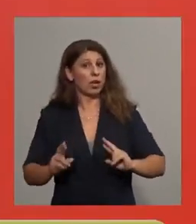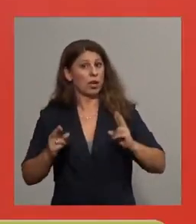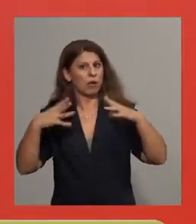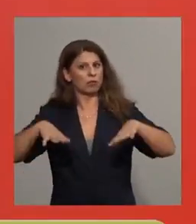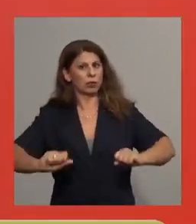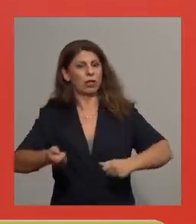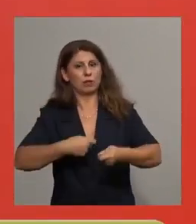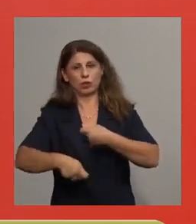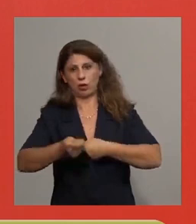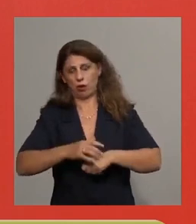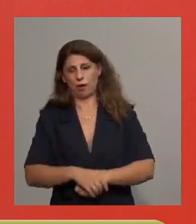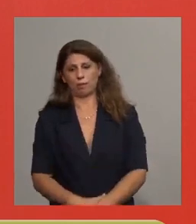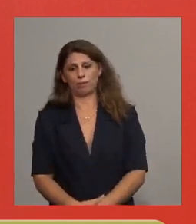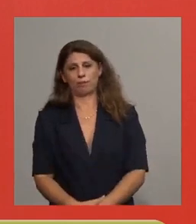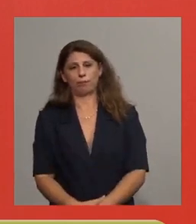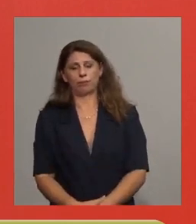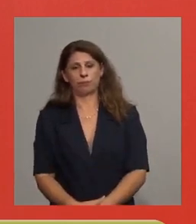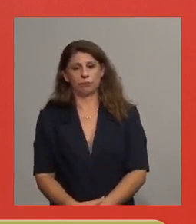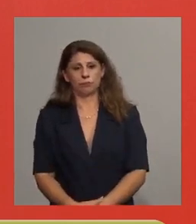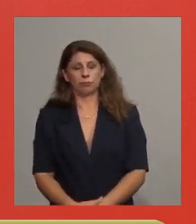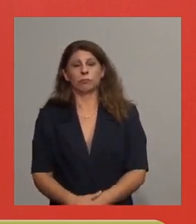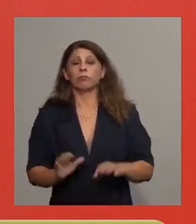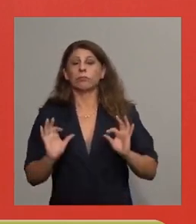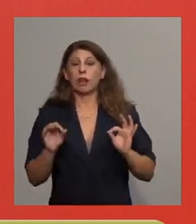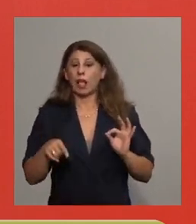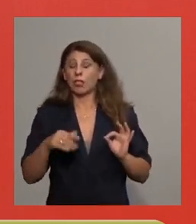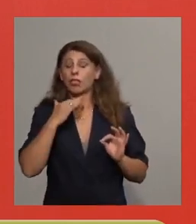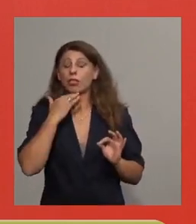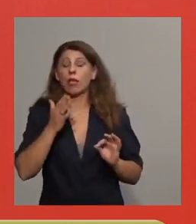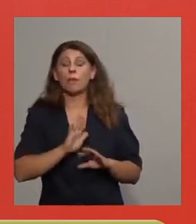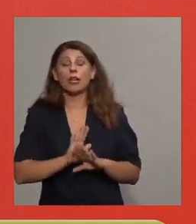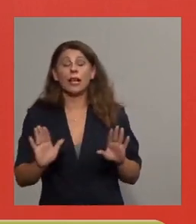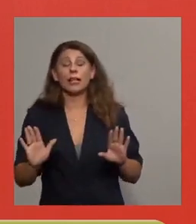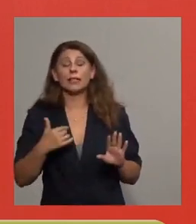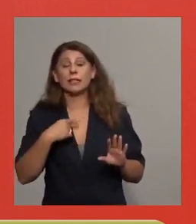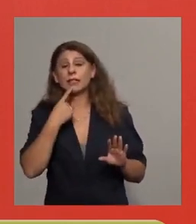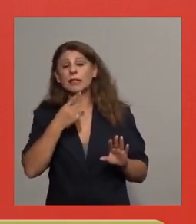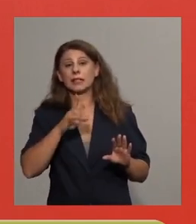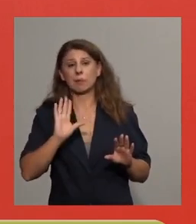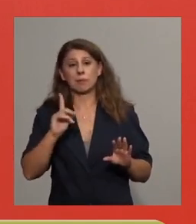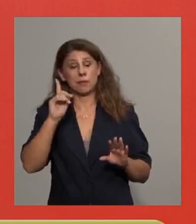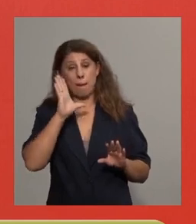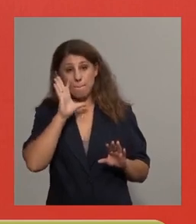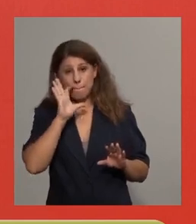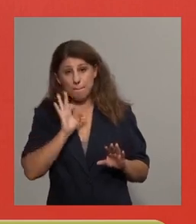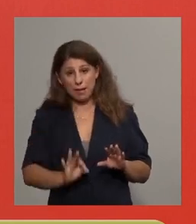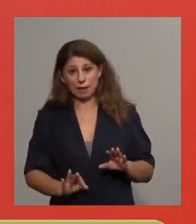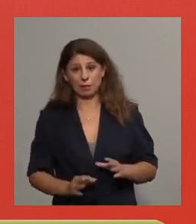κυριαρχούν στην αγορά. Βέβαια, εδώ δεν μπορεί κανείς να μην σχολιάσει μια